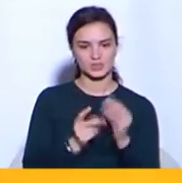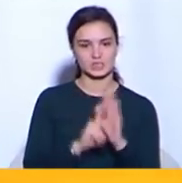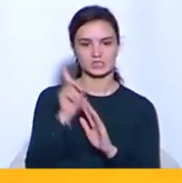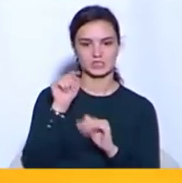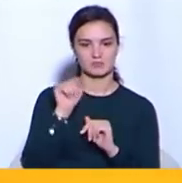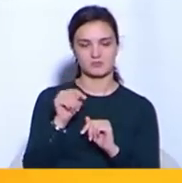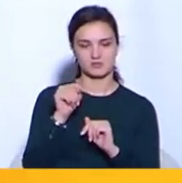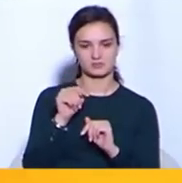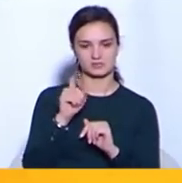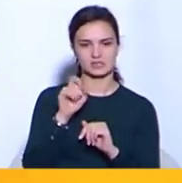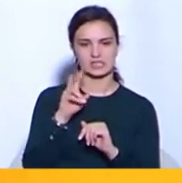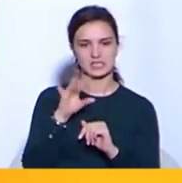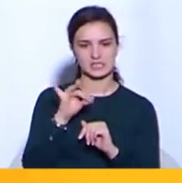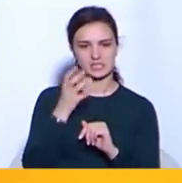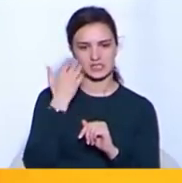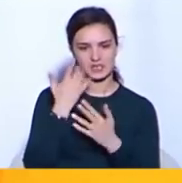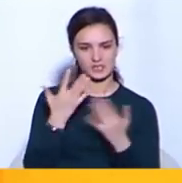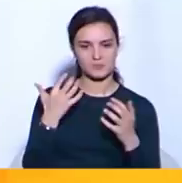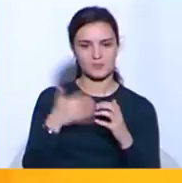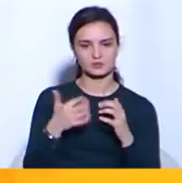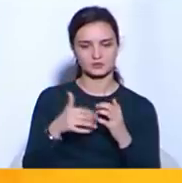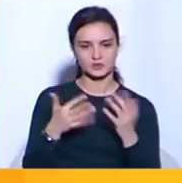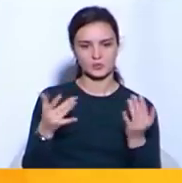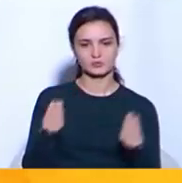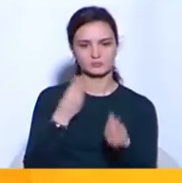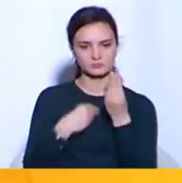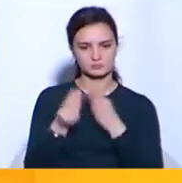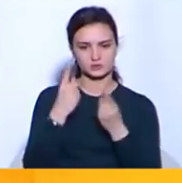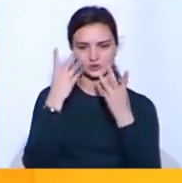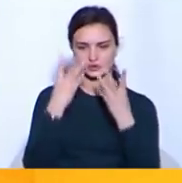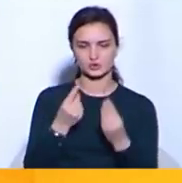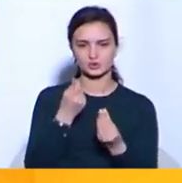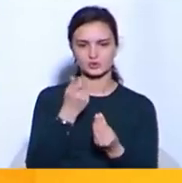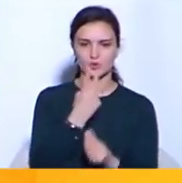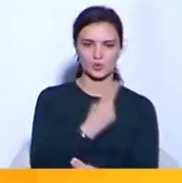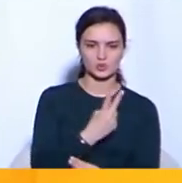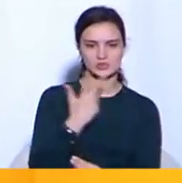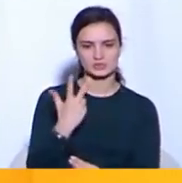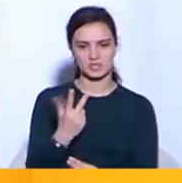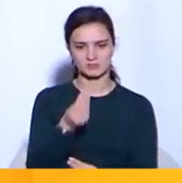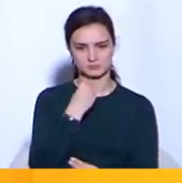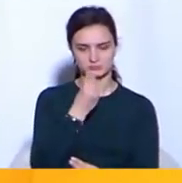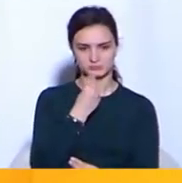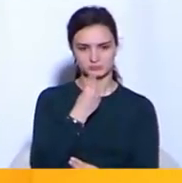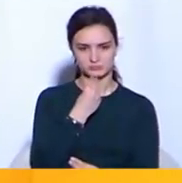იწყება, ხილის და ბოსტნეულის რამდენიმე ულუფად მირთმევა დღეში, სულ ცოტა 2-3 ულუფის სახით, როდესაც